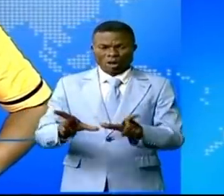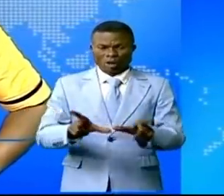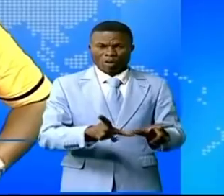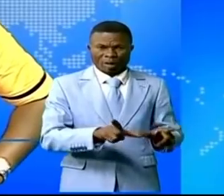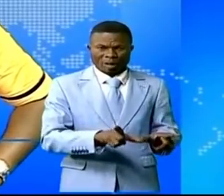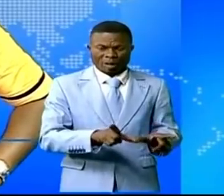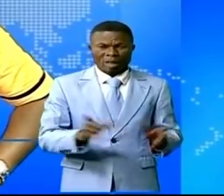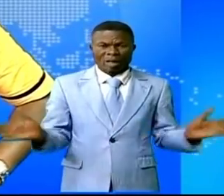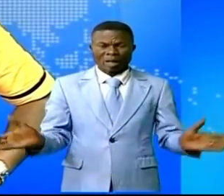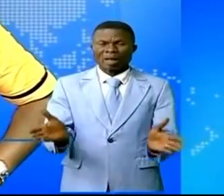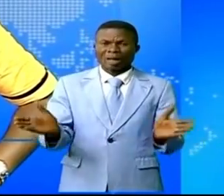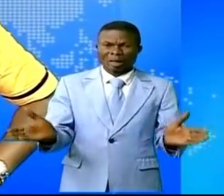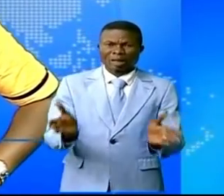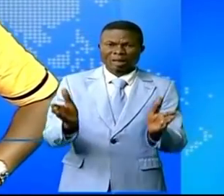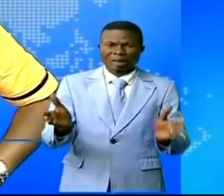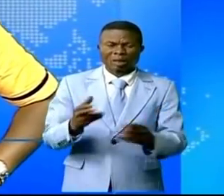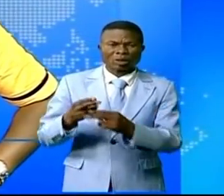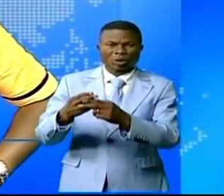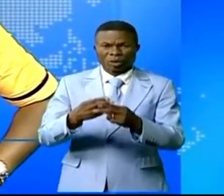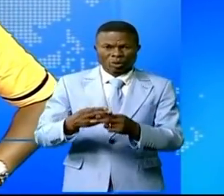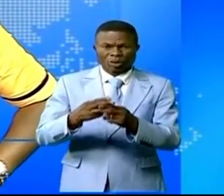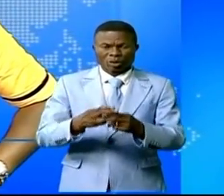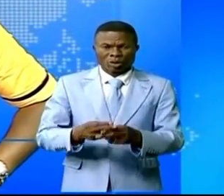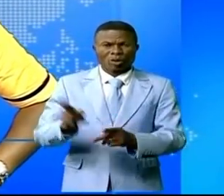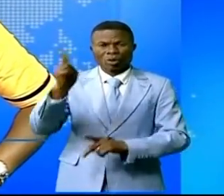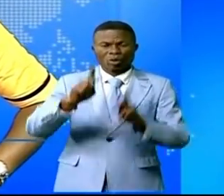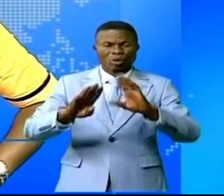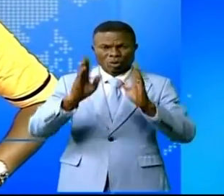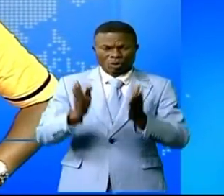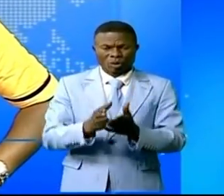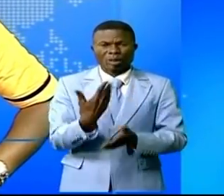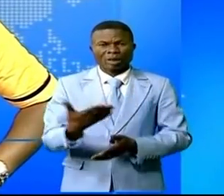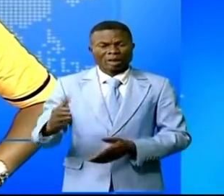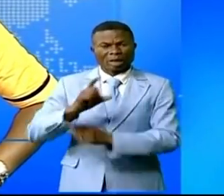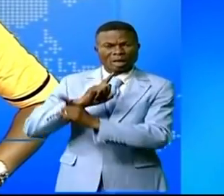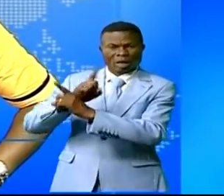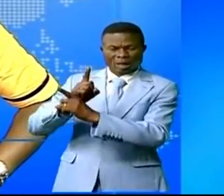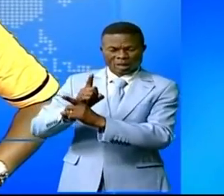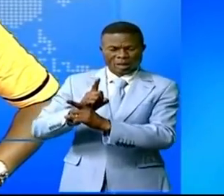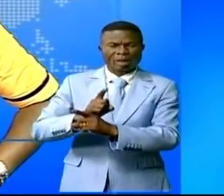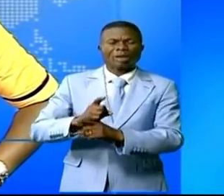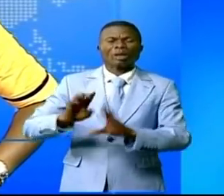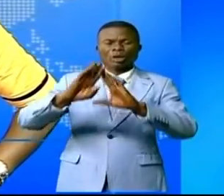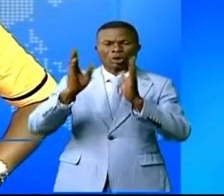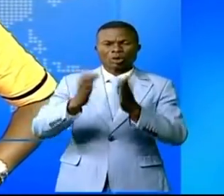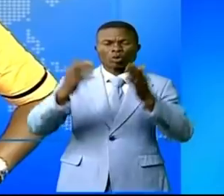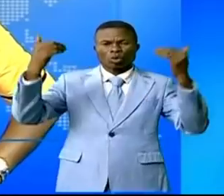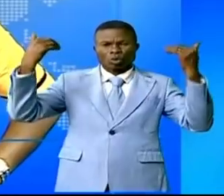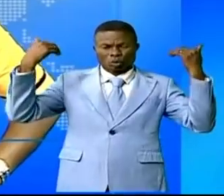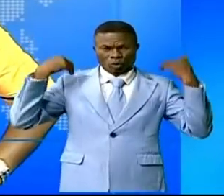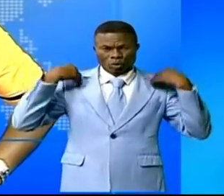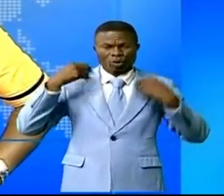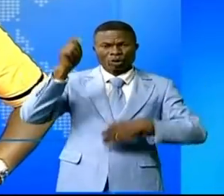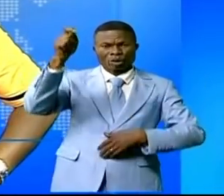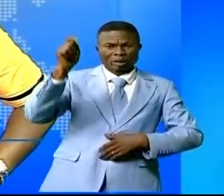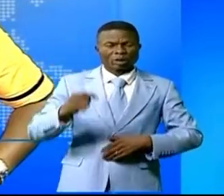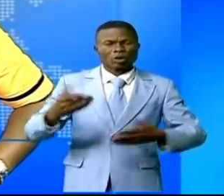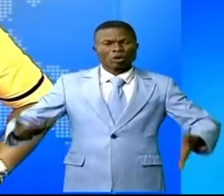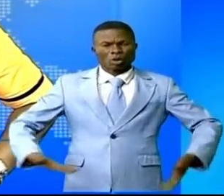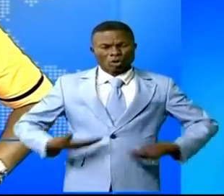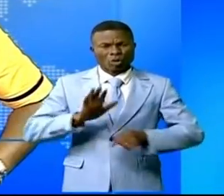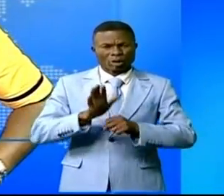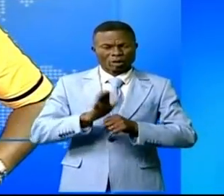le renforcement de la sécurité de la population et de leurs biens sont salués par les officiers de forces armées de